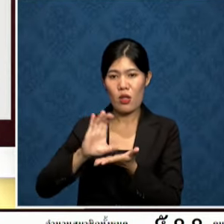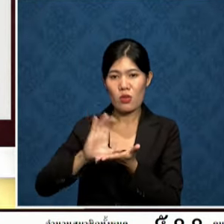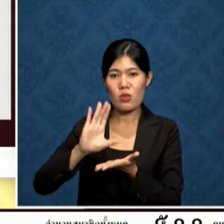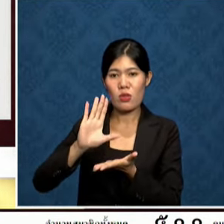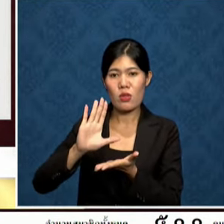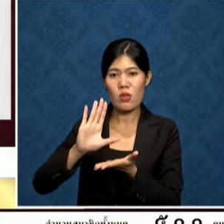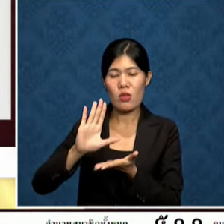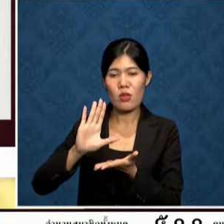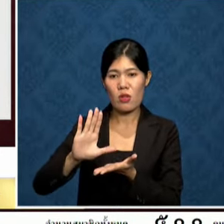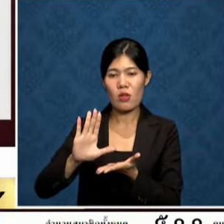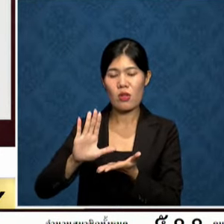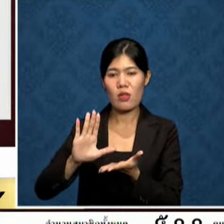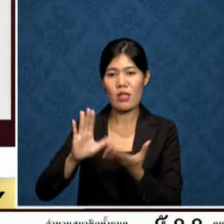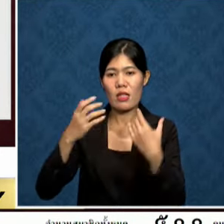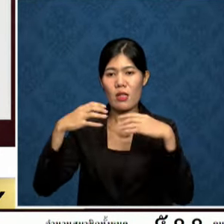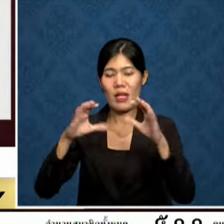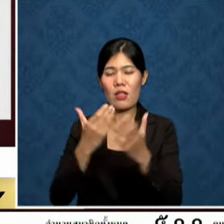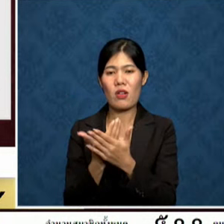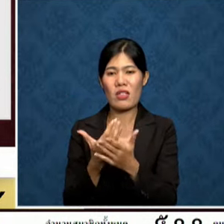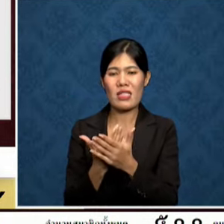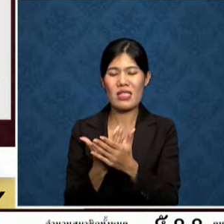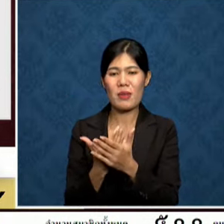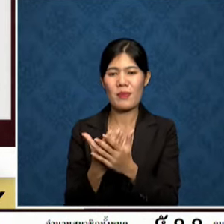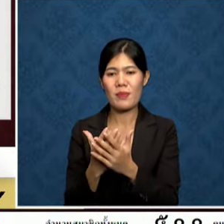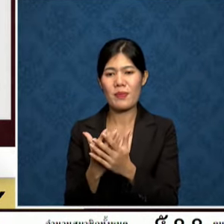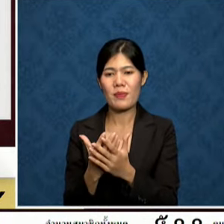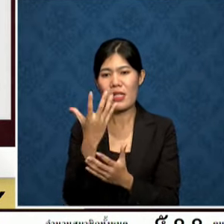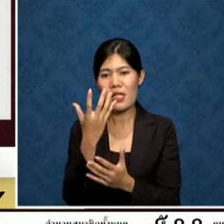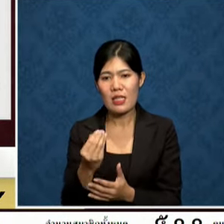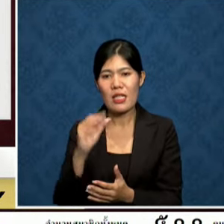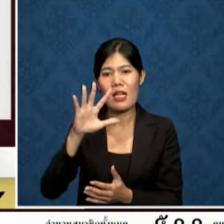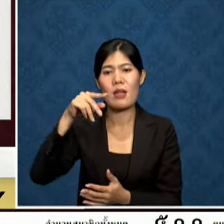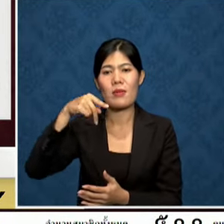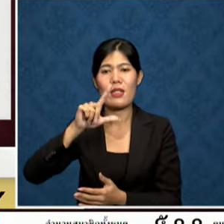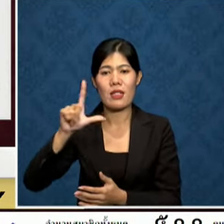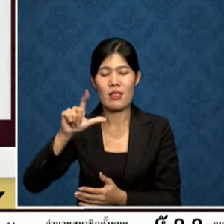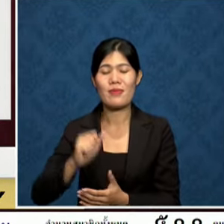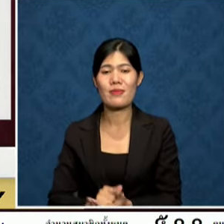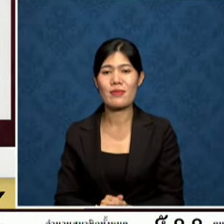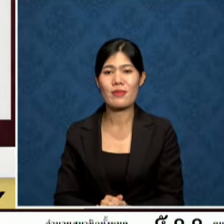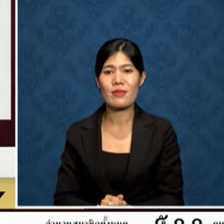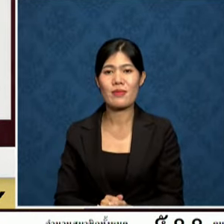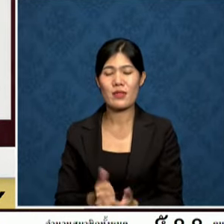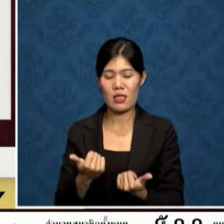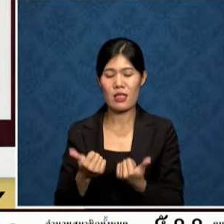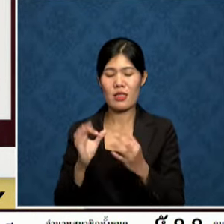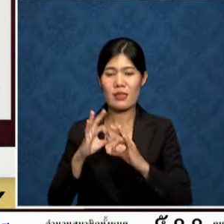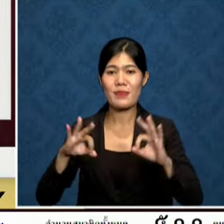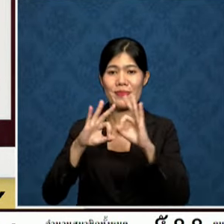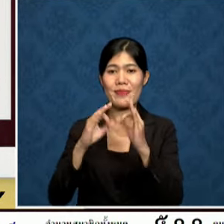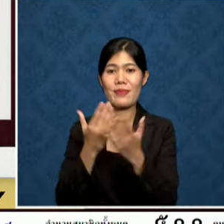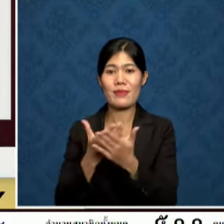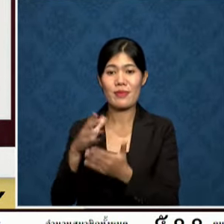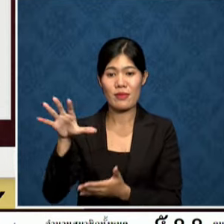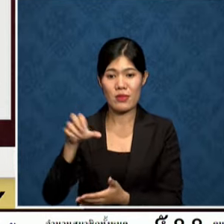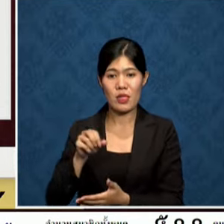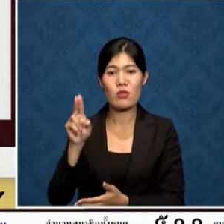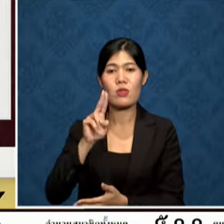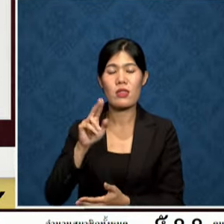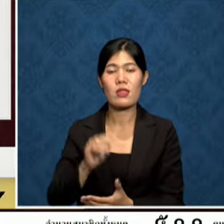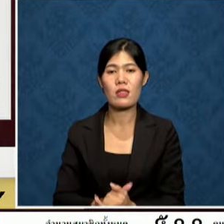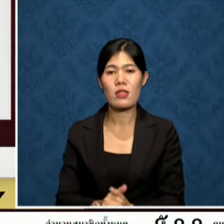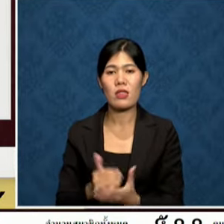บาทอันนี้ก็จะเป็นปัญหาทันทีนะคะถ้าเราจำเป็นที่จะต้องใช้เงินทั้งหมดนี้นะคะสัดส่วนของรายจ่ายลงทุนก็จะ